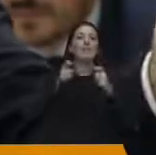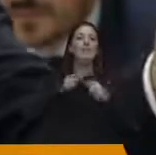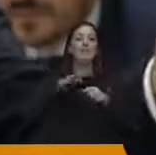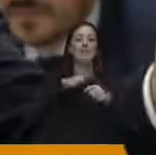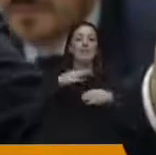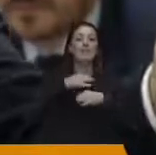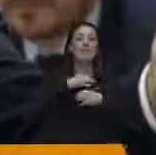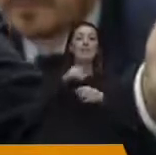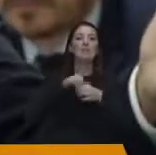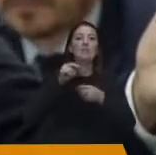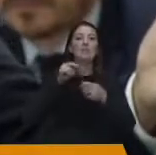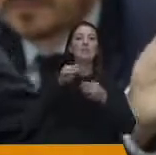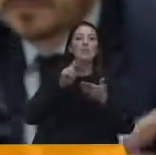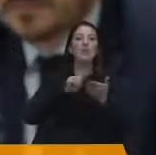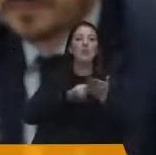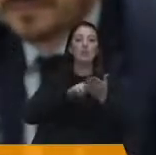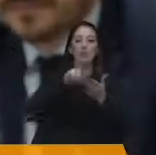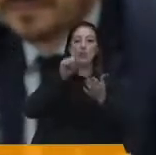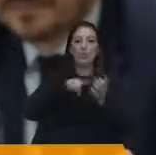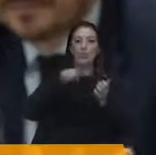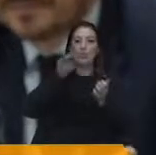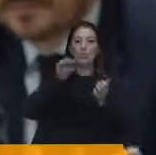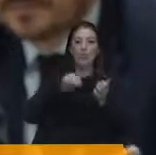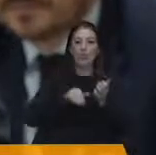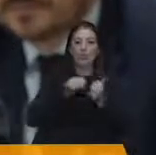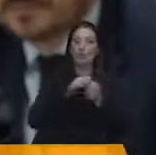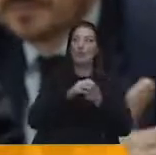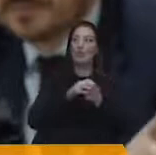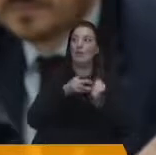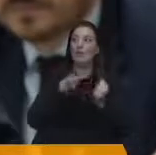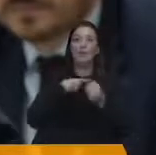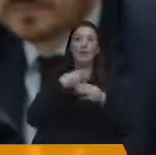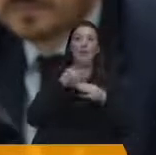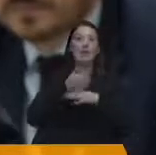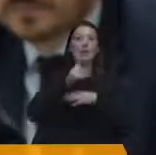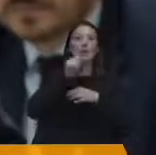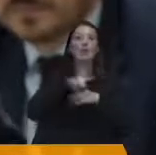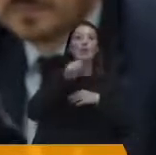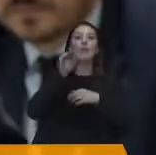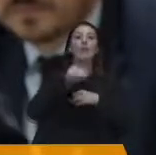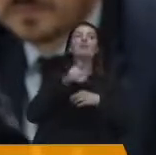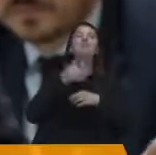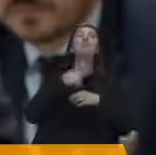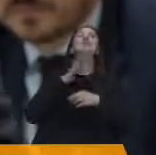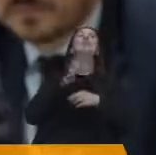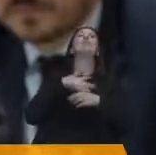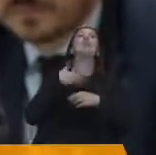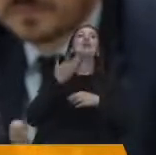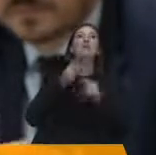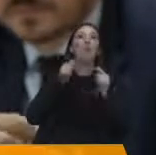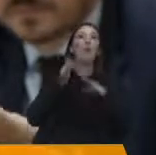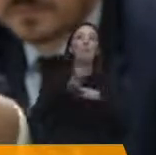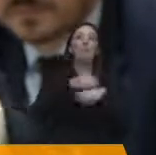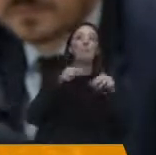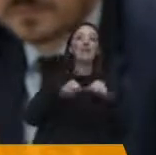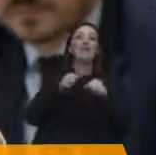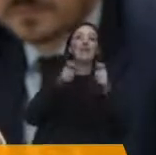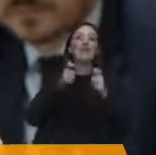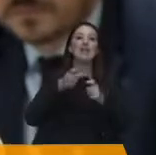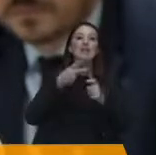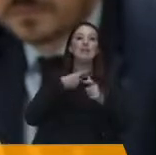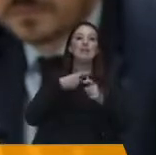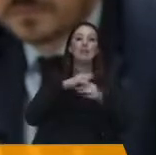Sayın meclis üyemiz gündeme getirdi. Ben aslında gündeme getirmek istemezdim. Bu pazar yerini biz